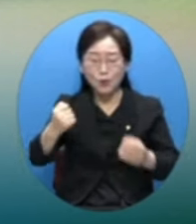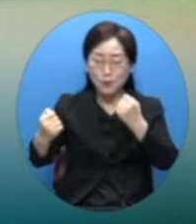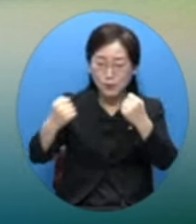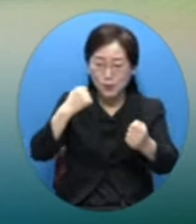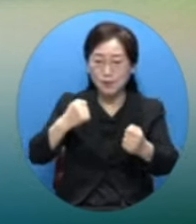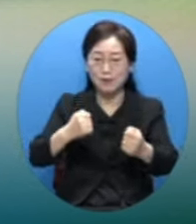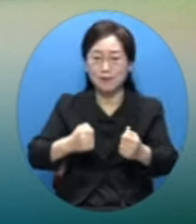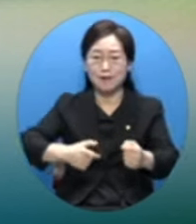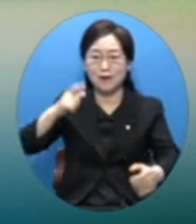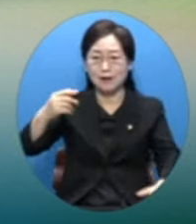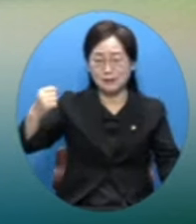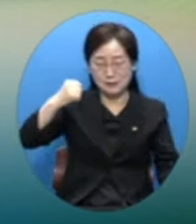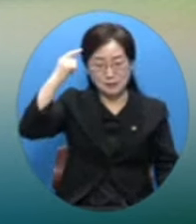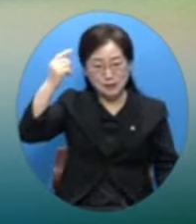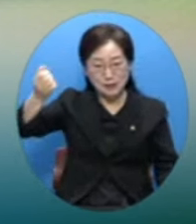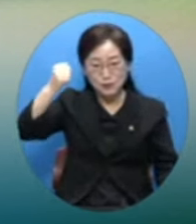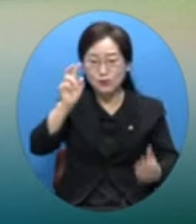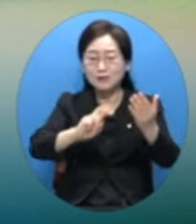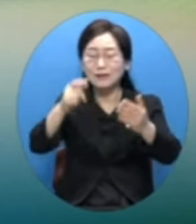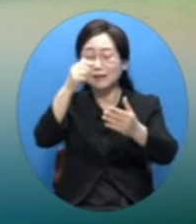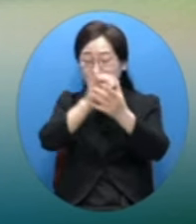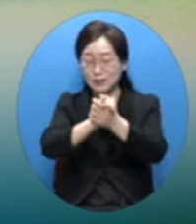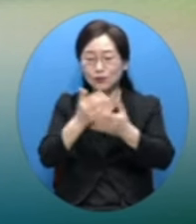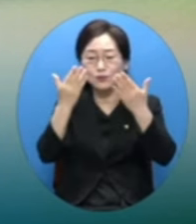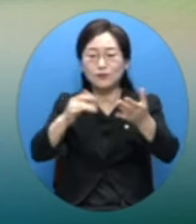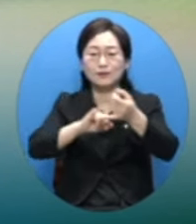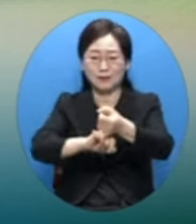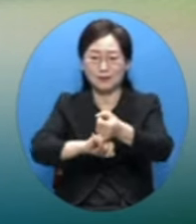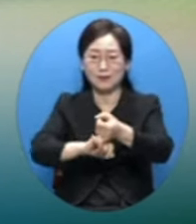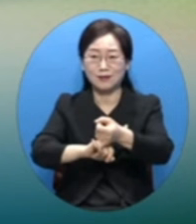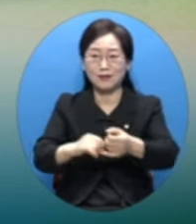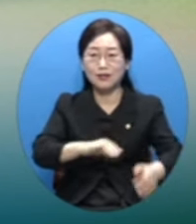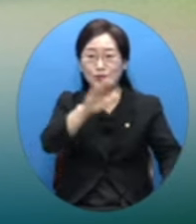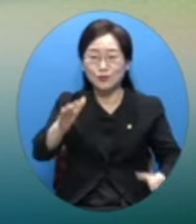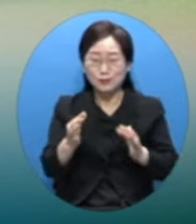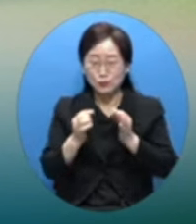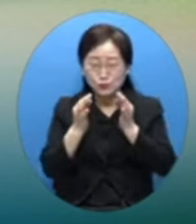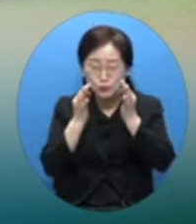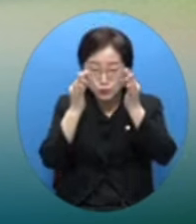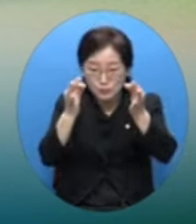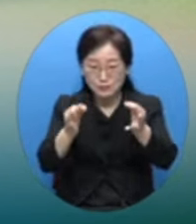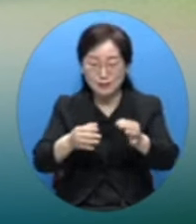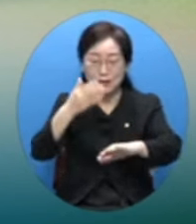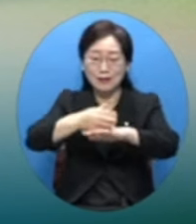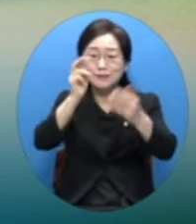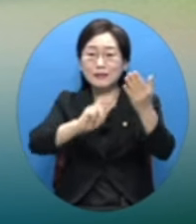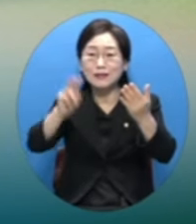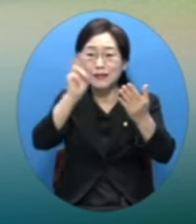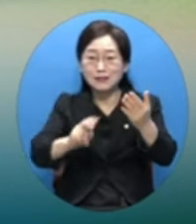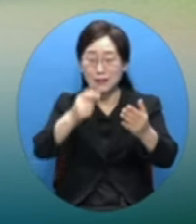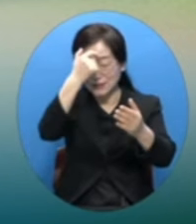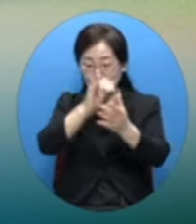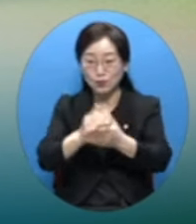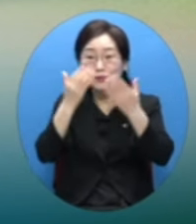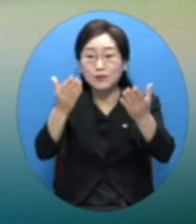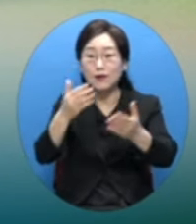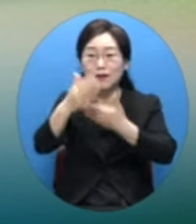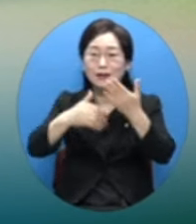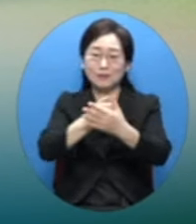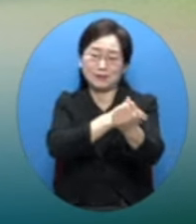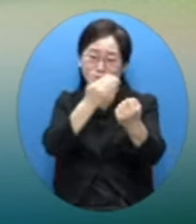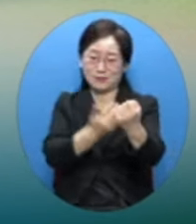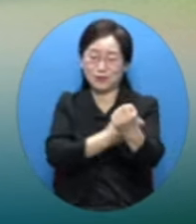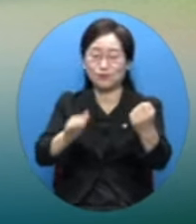속에서도 강력한 의지로 찬양과 기도를 드려야 한다. 우리가 꾸준히 감사 찬양과 기도를 드리면 하나님의